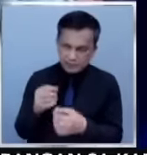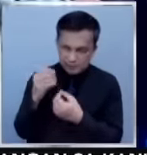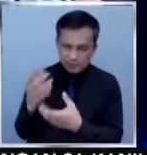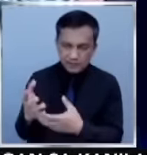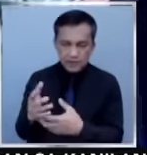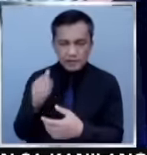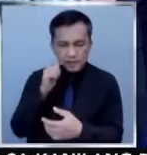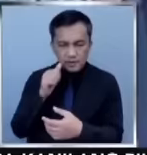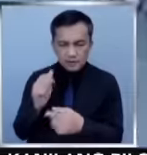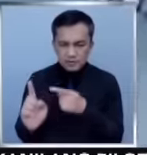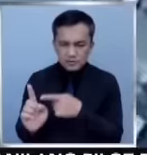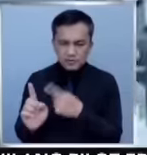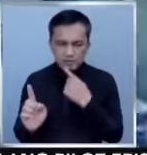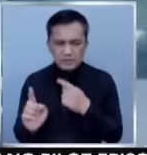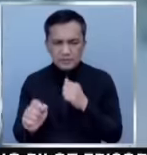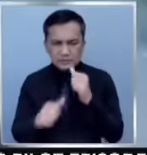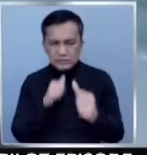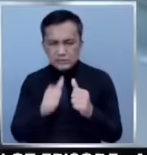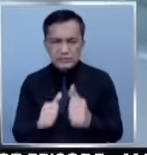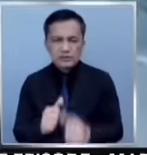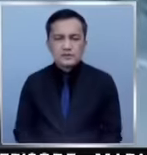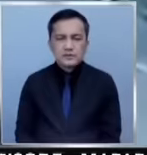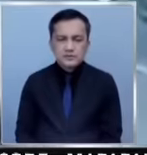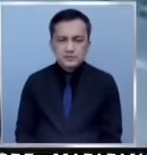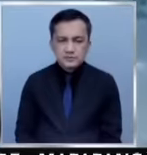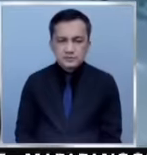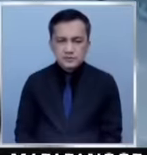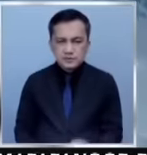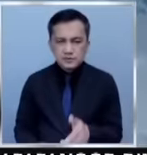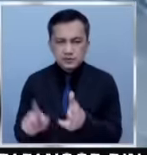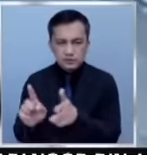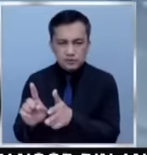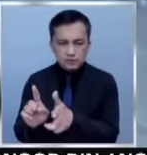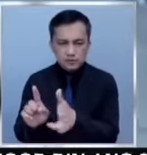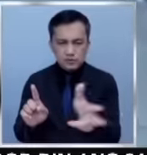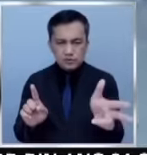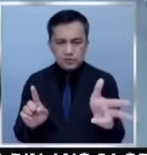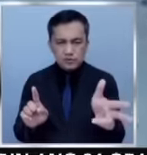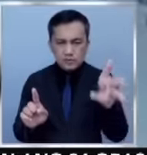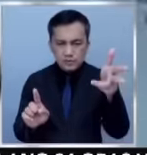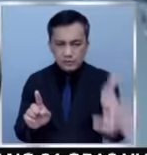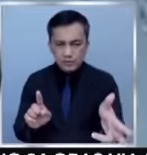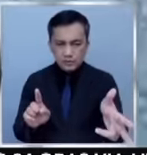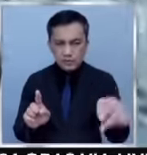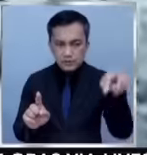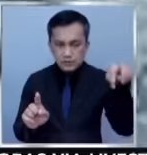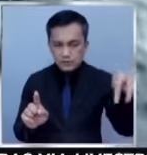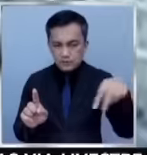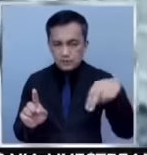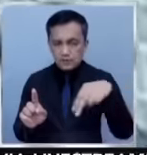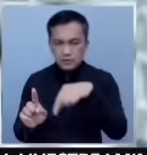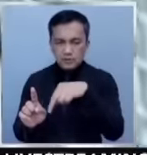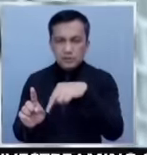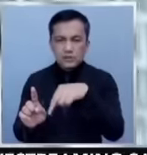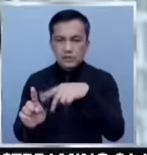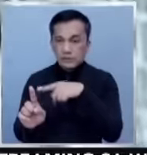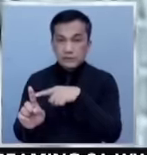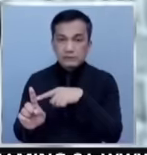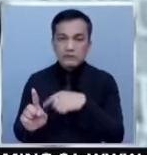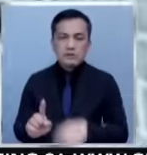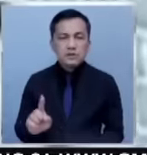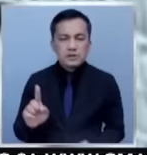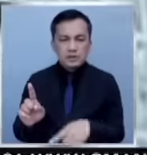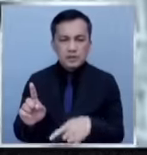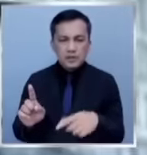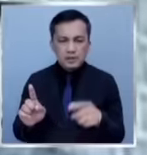ay tinanggihan niya. Lumayo ang lalaki, ipinarada ang kanyang motorsiklo at binalikan si Zapata nang may kasama